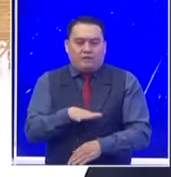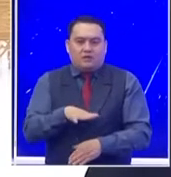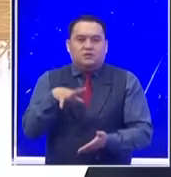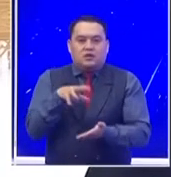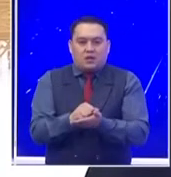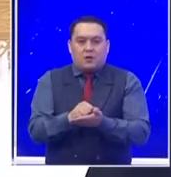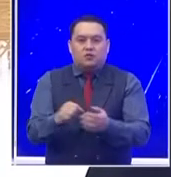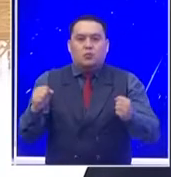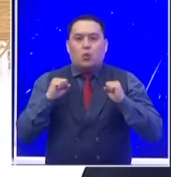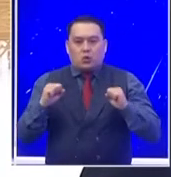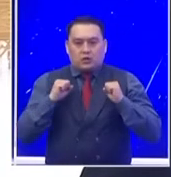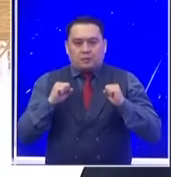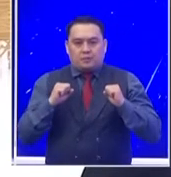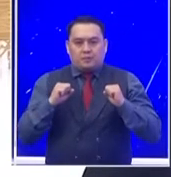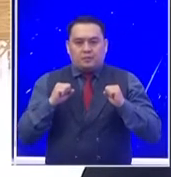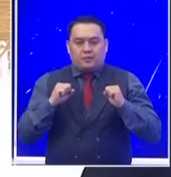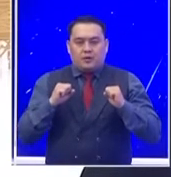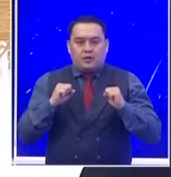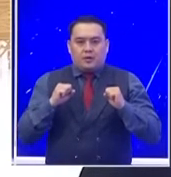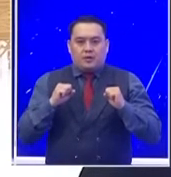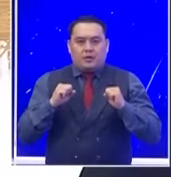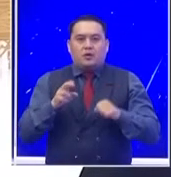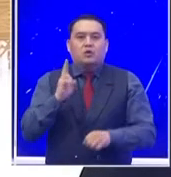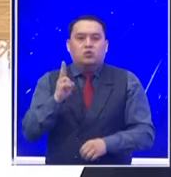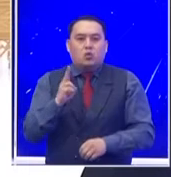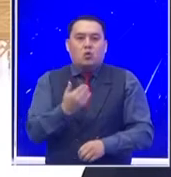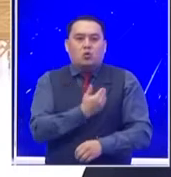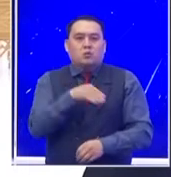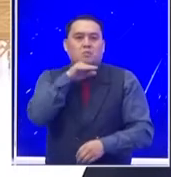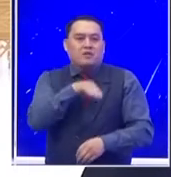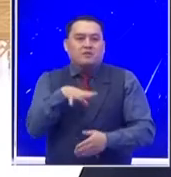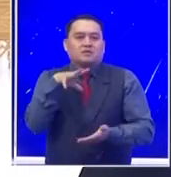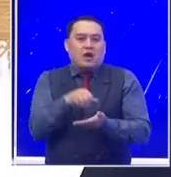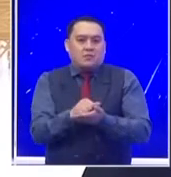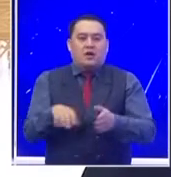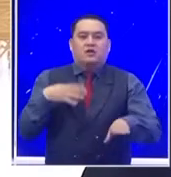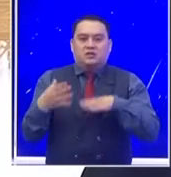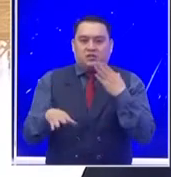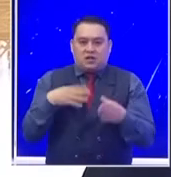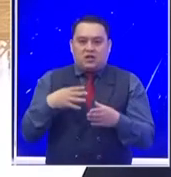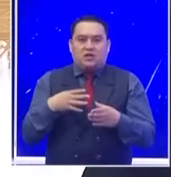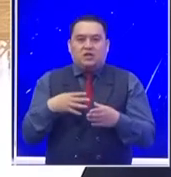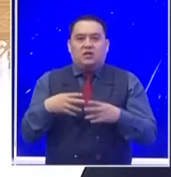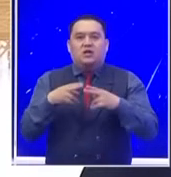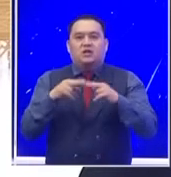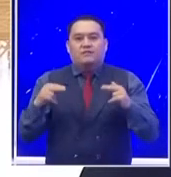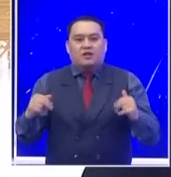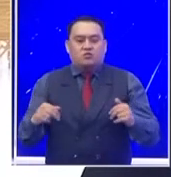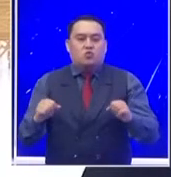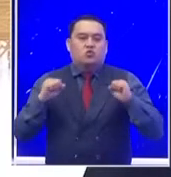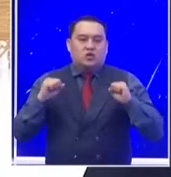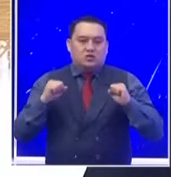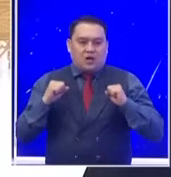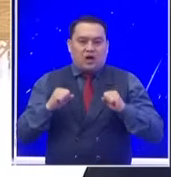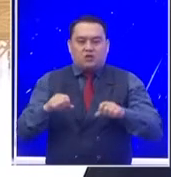занятия спортом дальше уже кто хочет профессионально заниматься уже есть дворцы спорта жастар вот в нашем